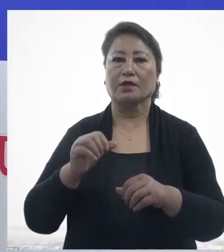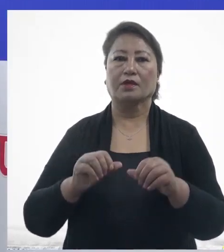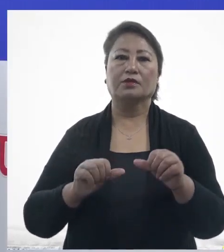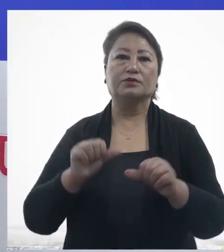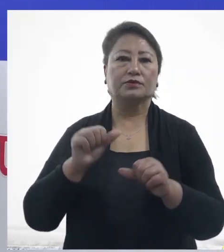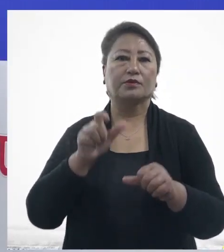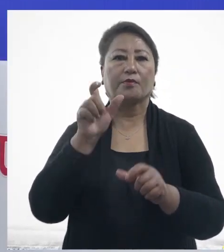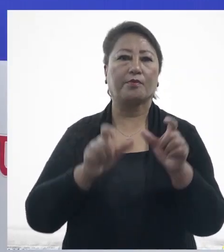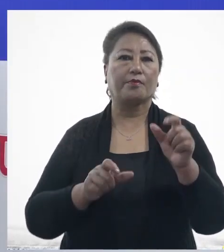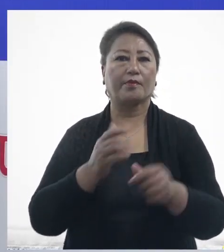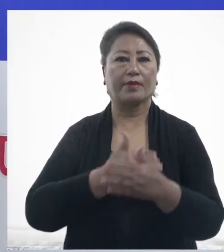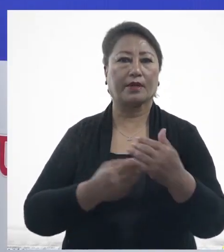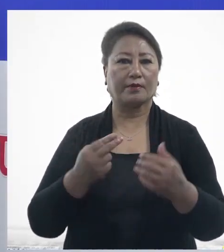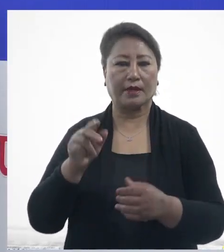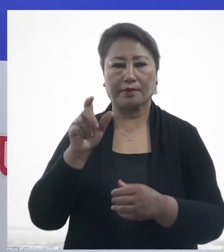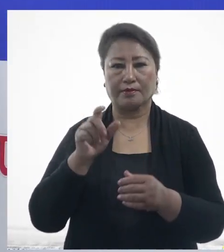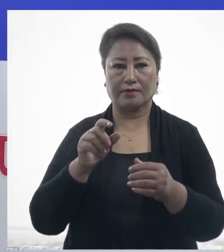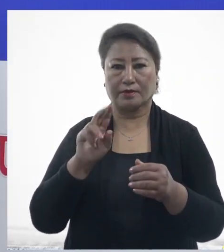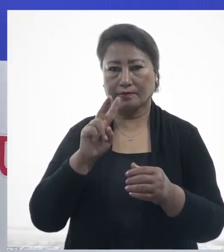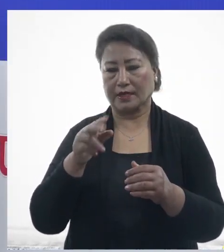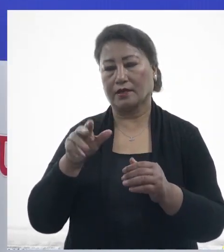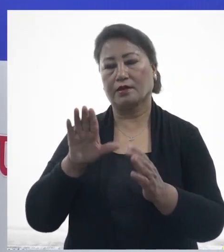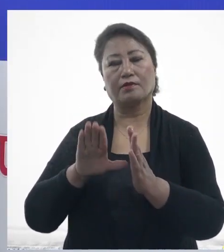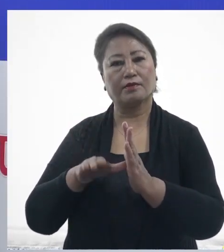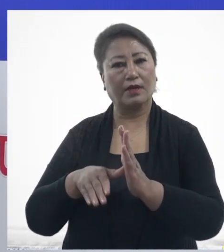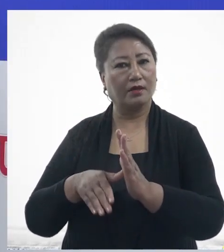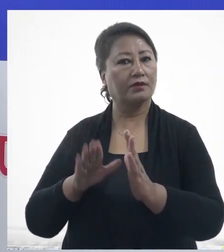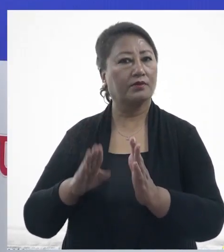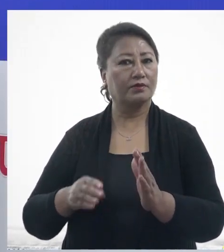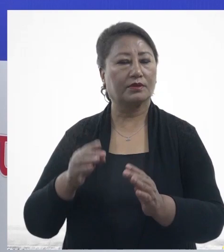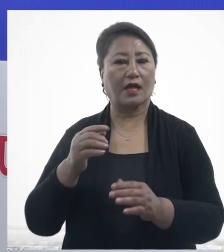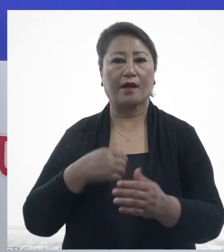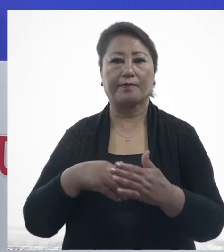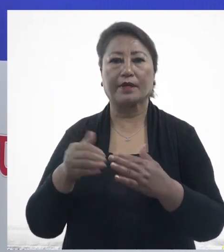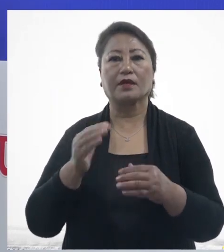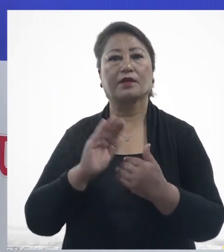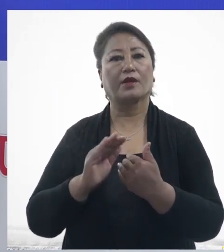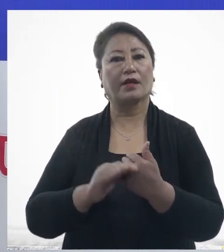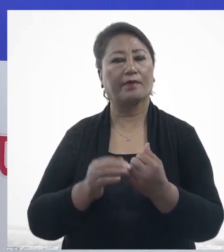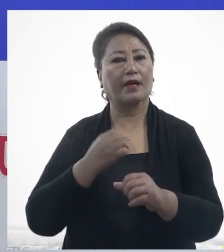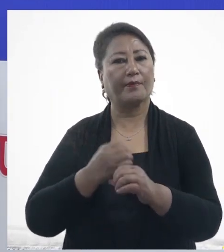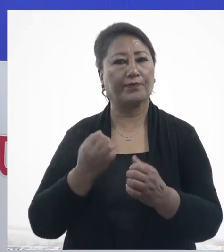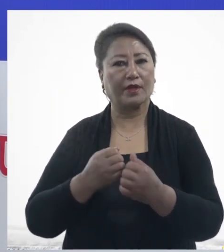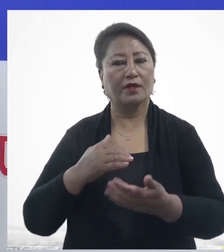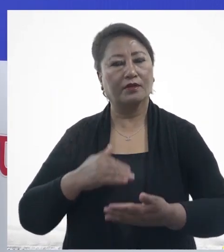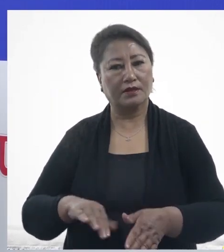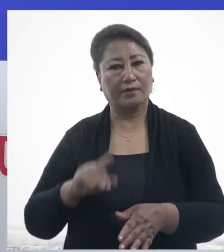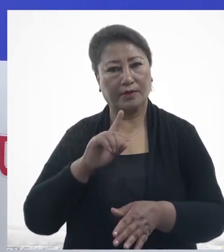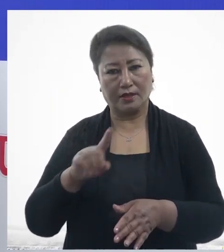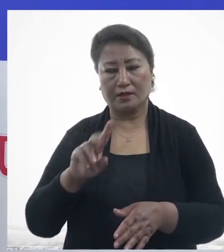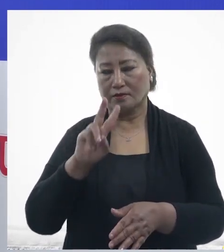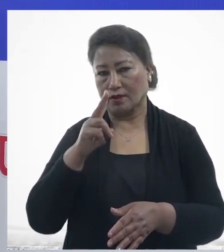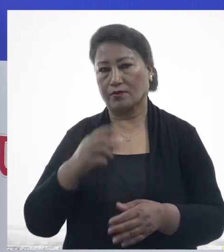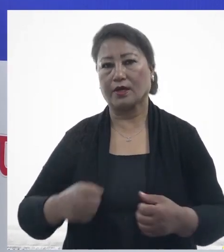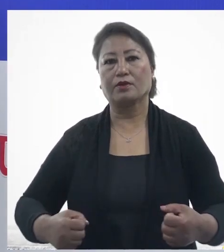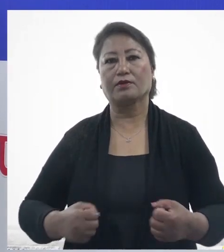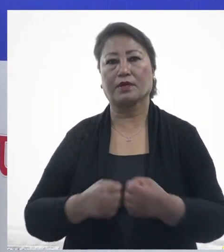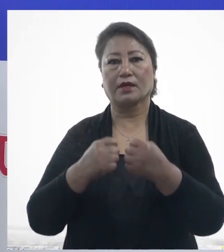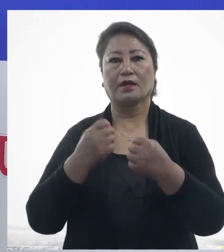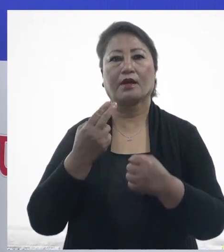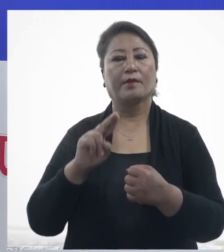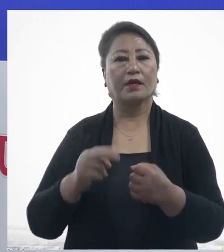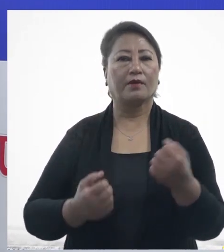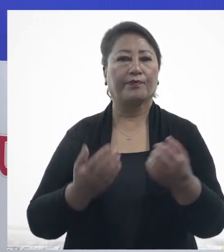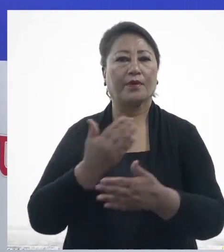उहाँसँग क्वालिफिकेसन छैन, आफ्नो मस्कुलर पावरले काम गरिरहनु भएको छ, कुनै भनौँ चाहे बाई बर्थ होस् या कुनै एउटा दुर्घटनामा परेर उहाँ अपाङ्ग हुनुभयो